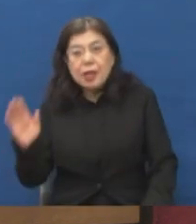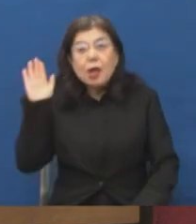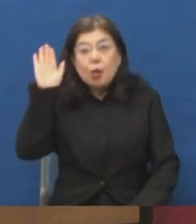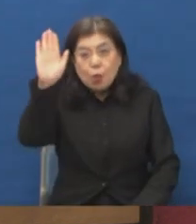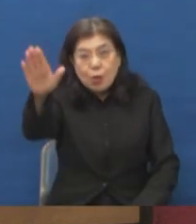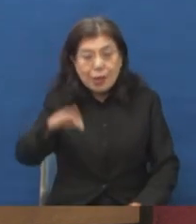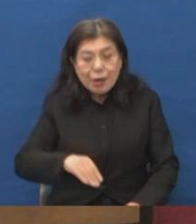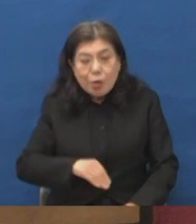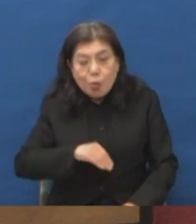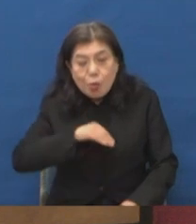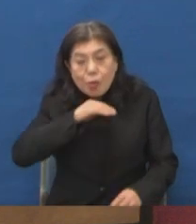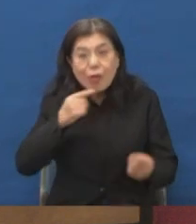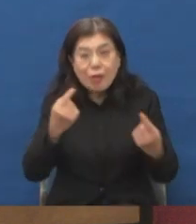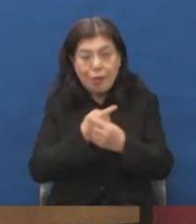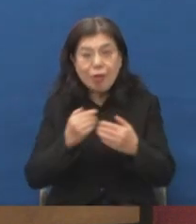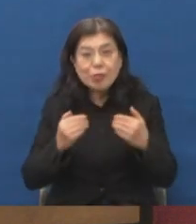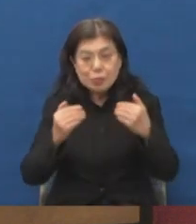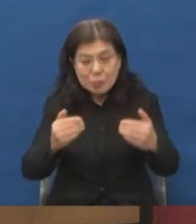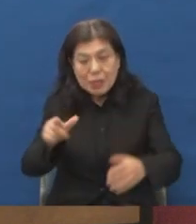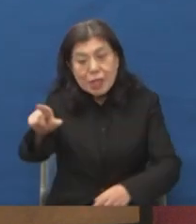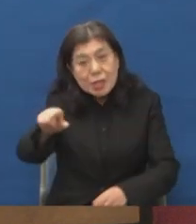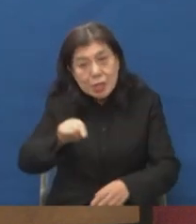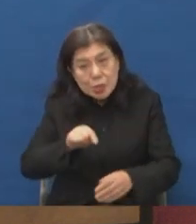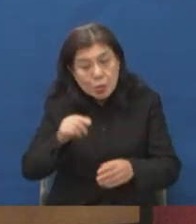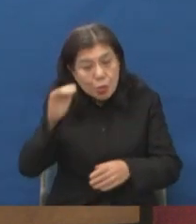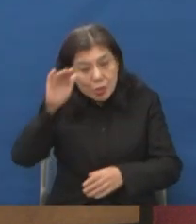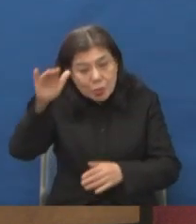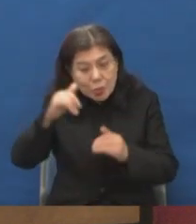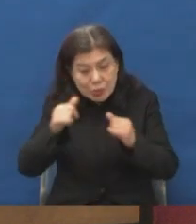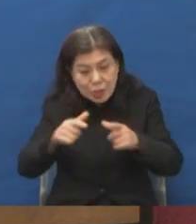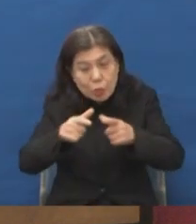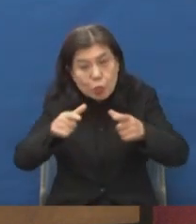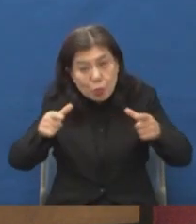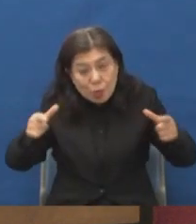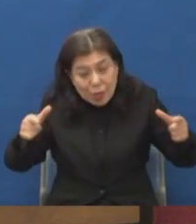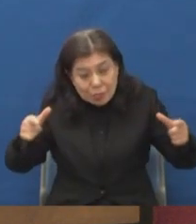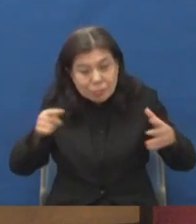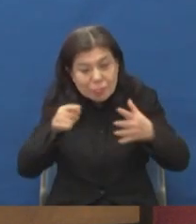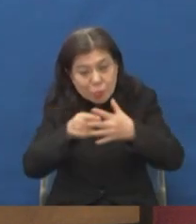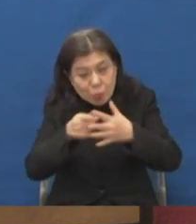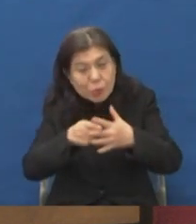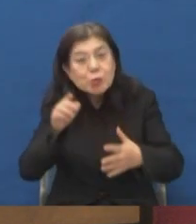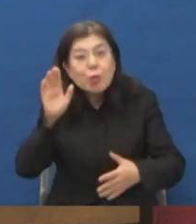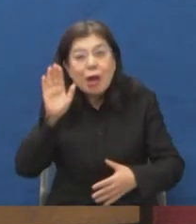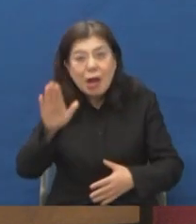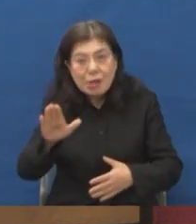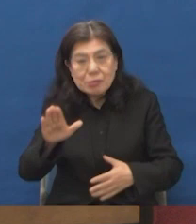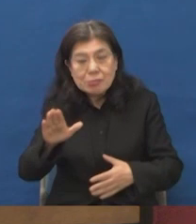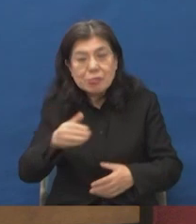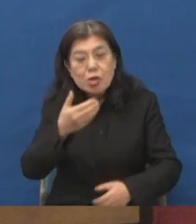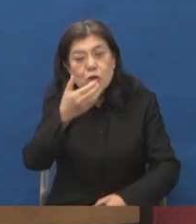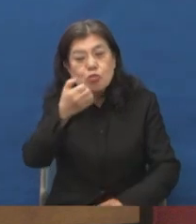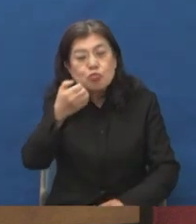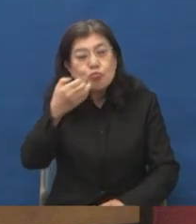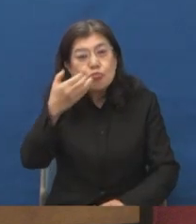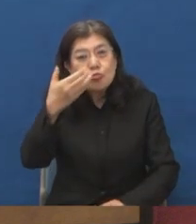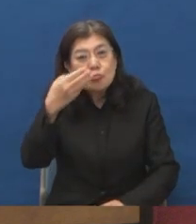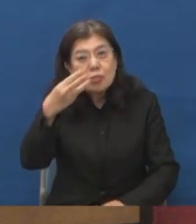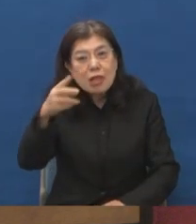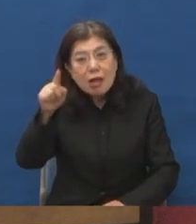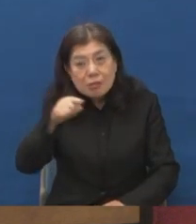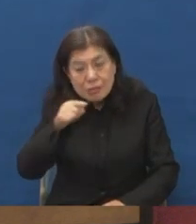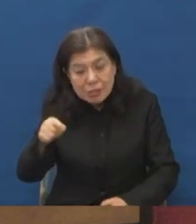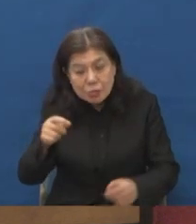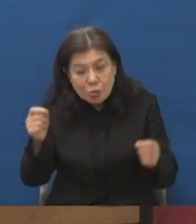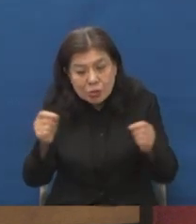進み利用希望者が増大する可能性は十分あります。93名分の短期入所の数を減ら